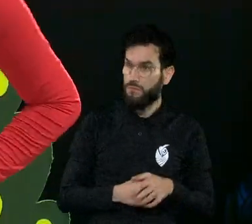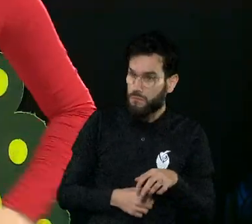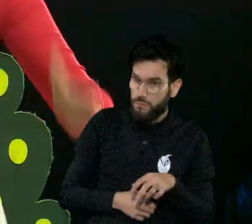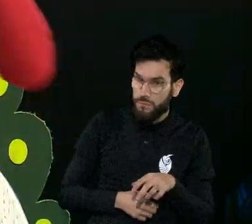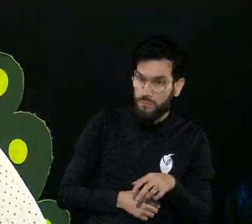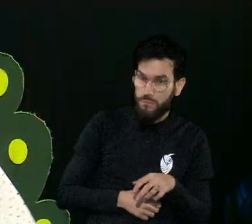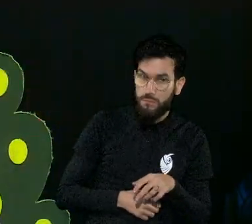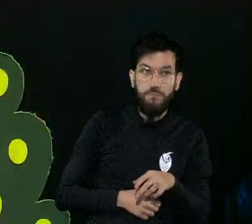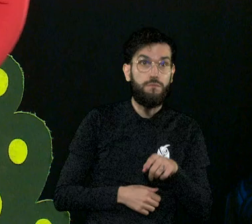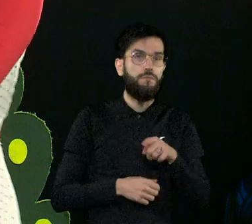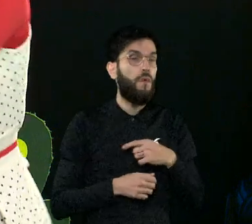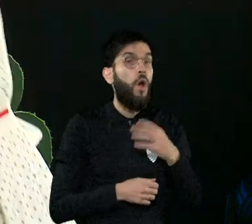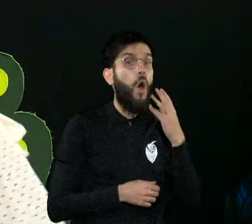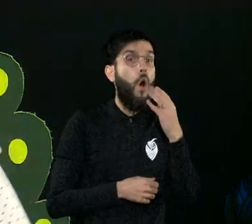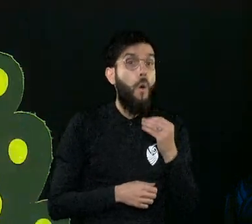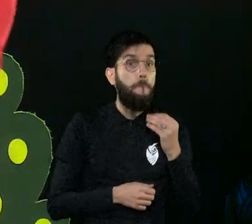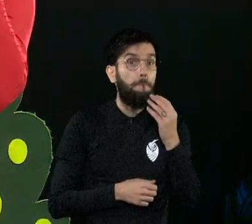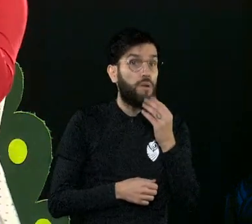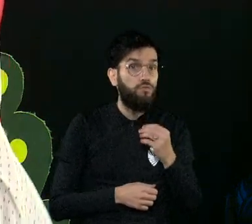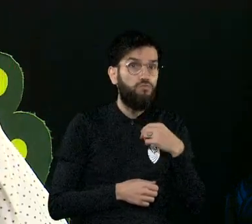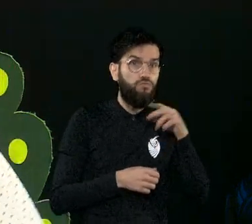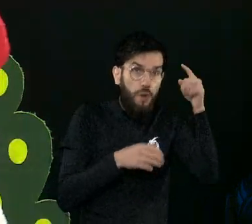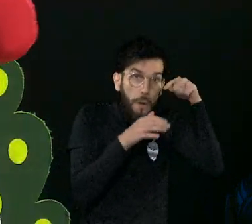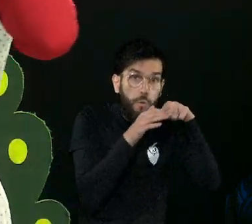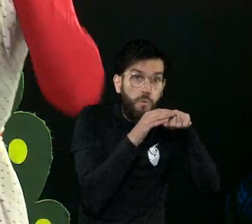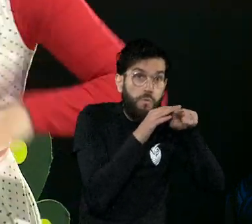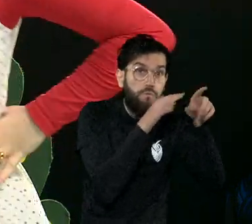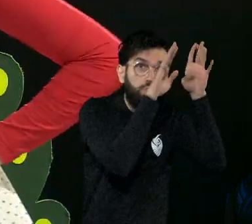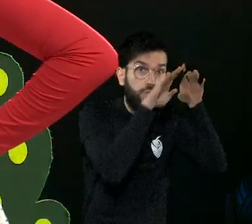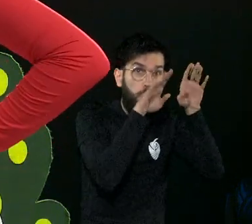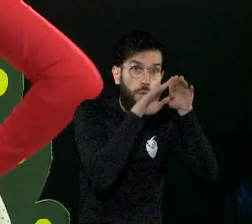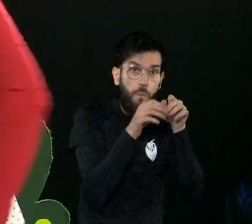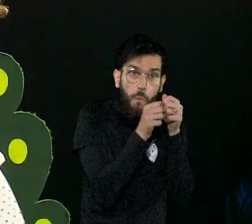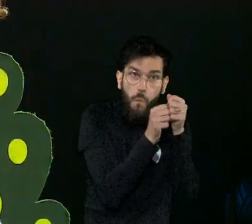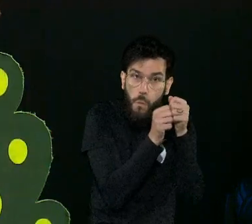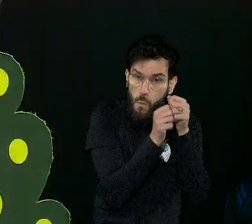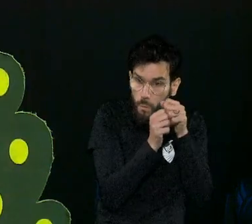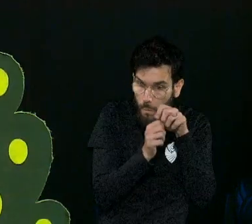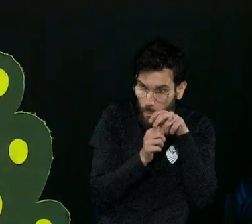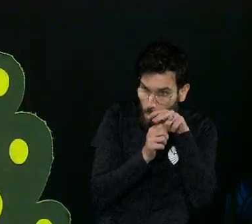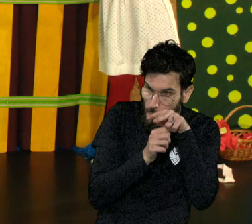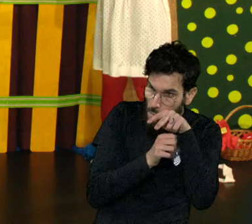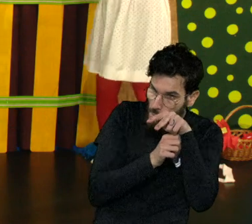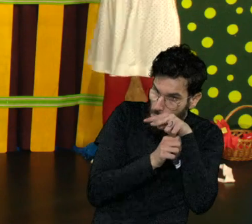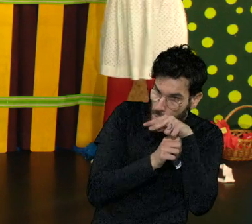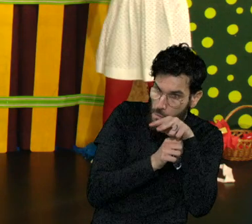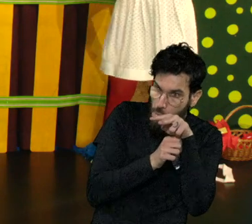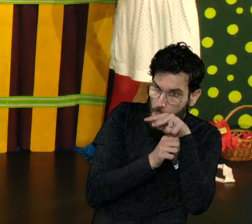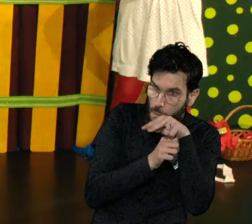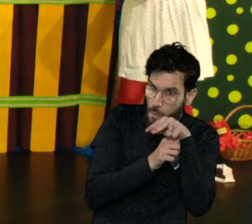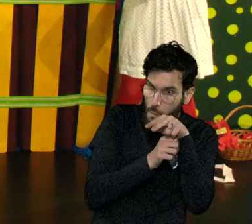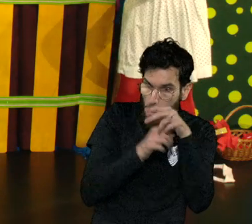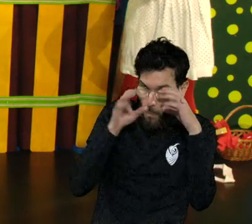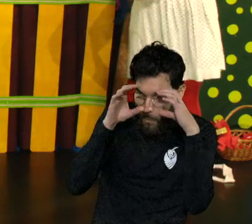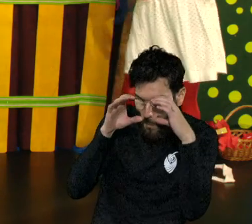Jedna malá opička za stromom sa skrýva. Na strome je hojdačka, z tej sa na